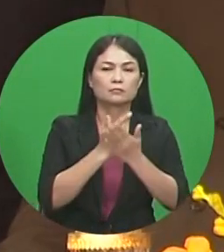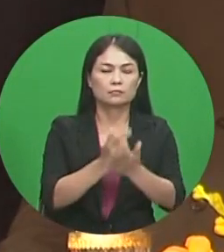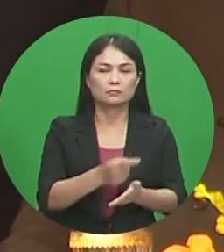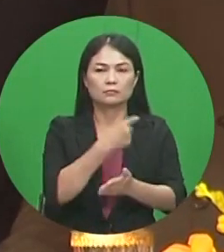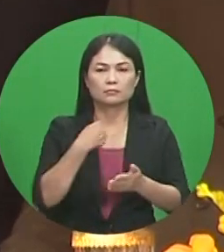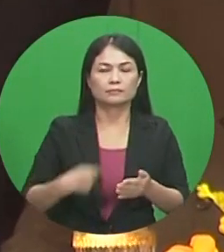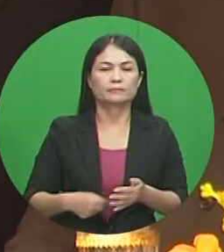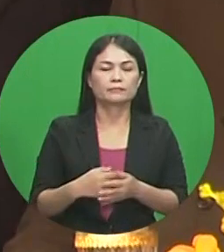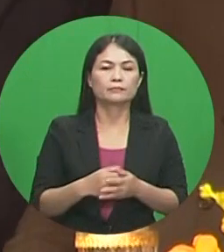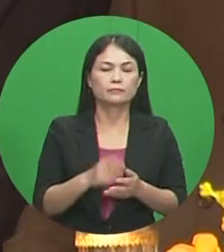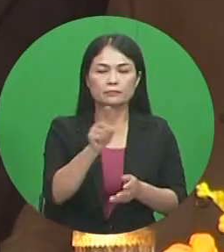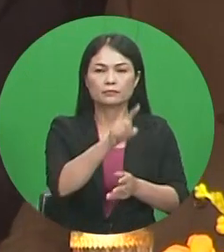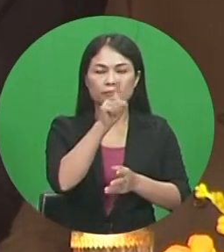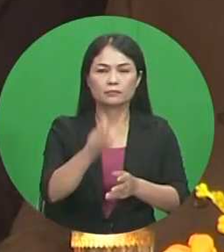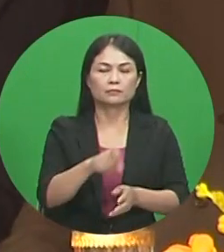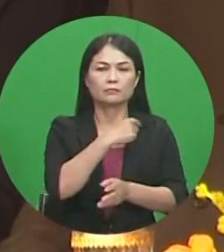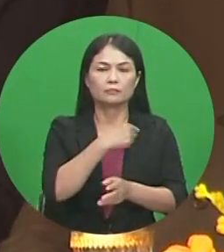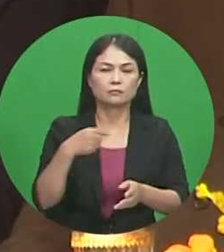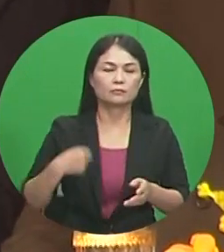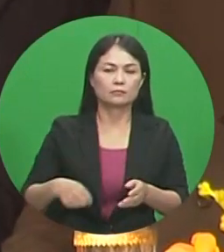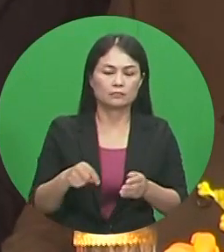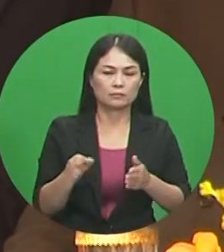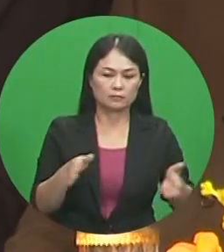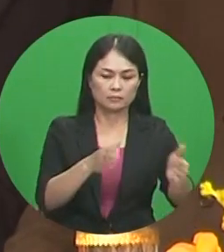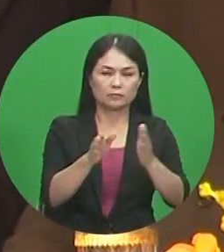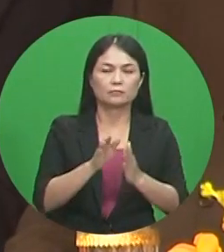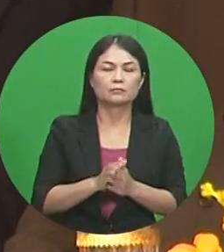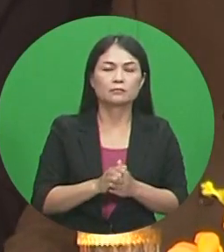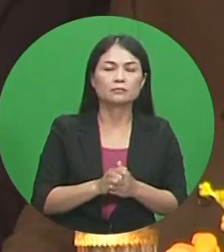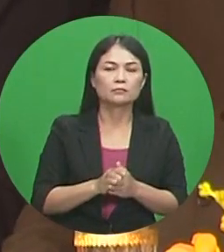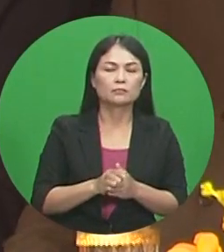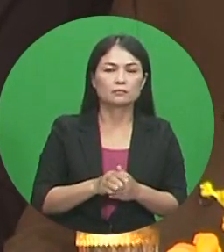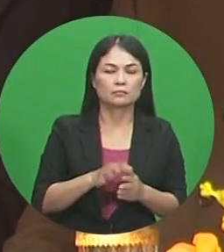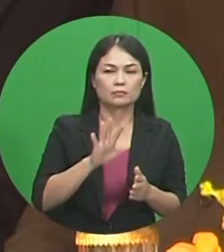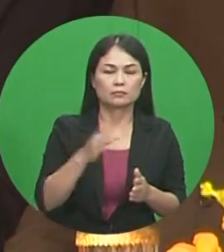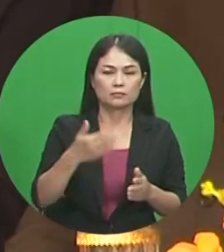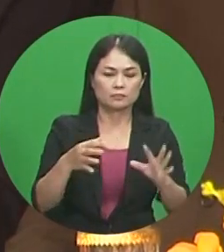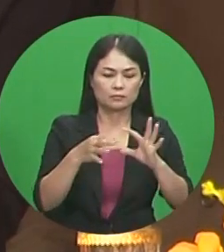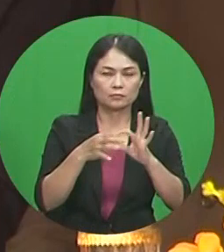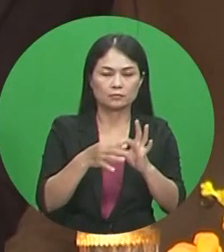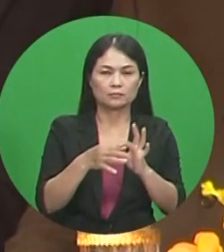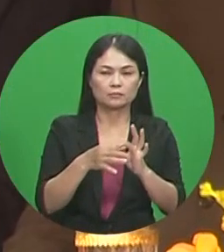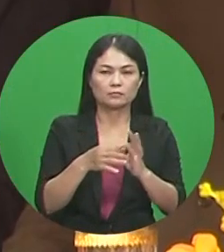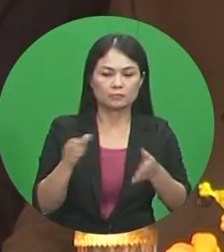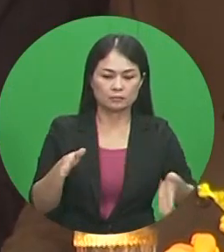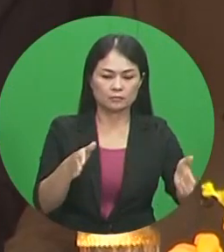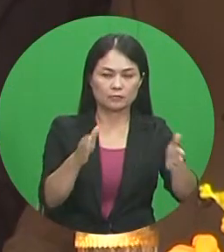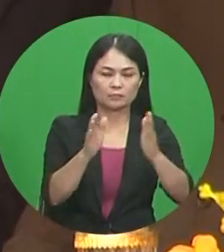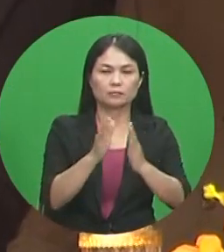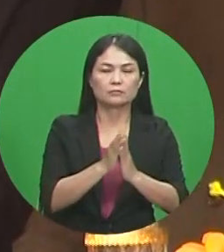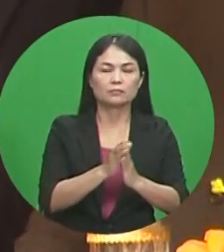នតើយើងមានវត្តមានផ្លូវជាតិលេខ59តភ្ជាប់ពីផ្លូវ